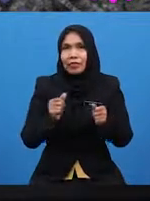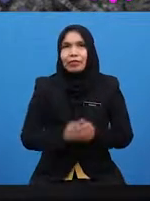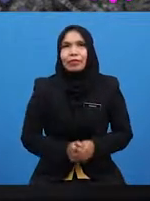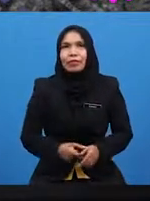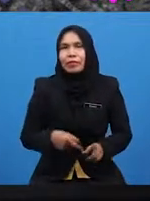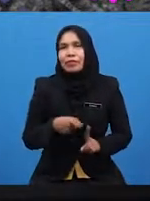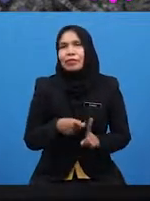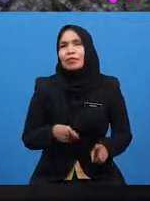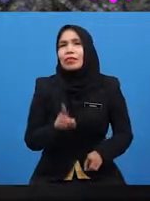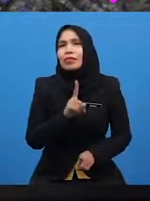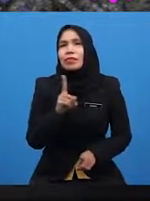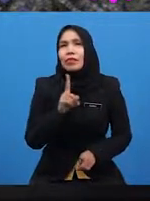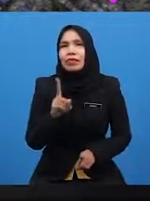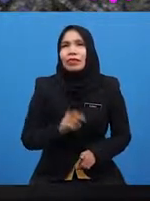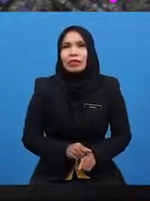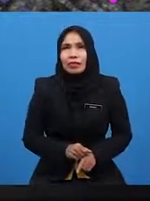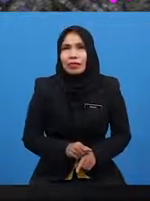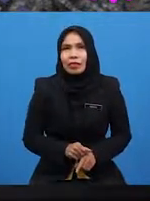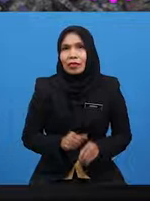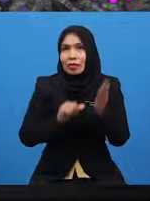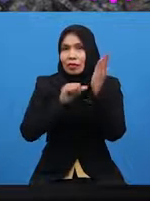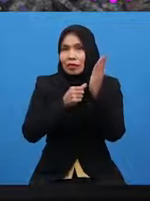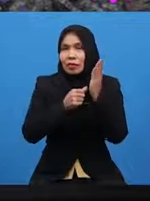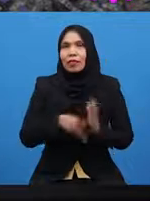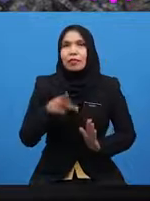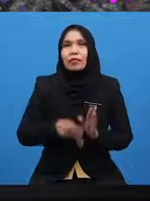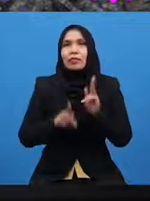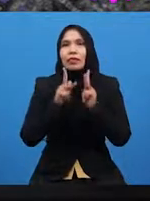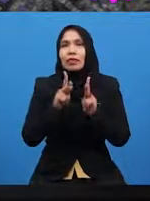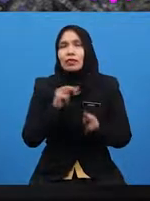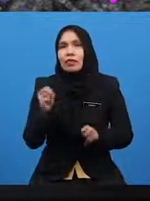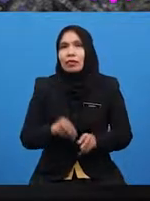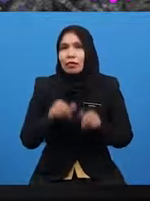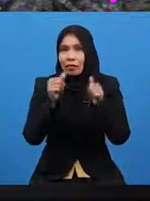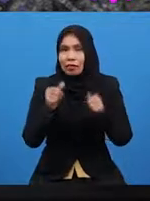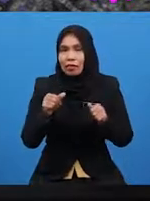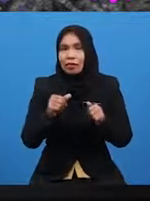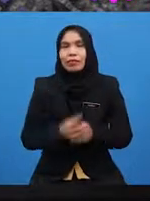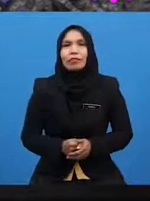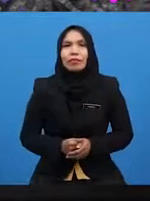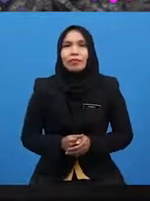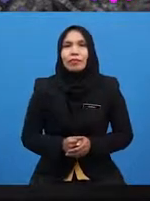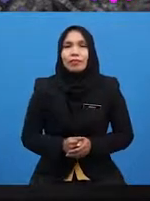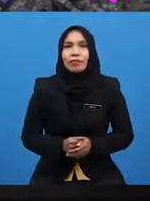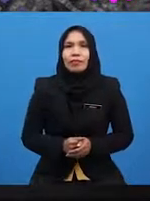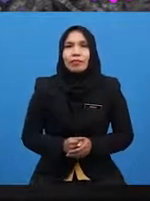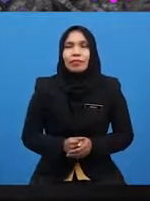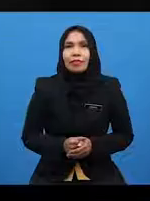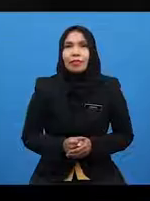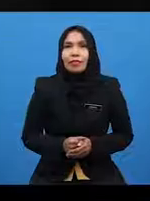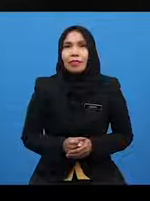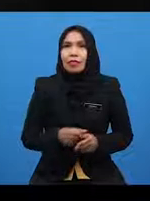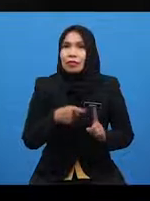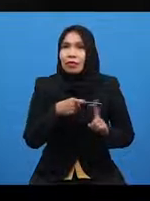Dari mana asal perkataan arca? Arca berasal daripada bahasa Latin, iaitu sculpere, yang